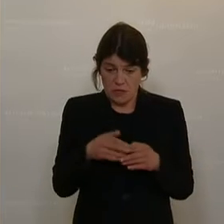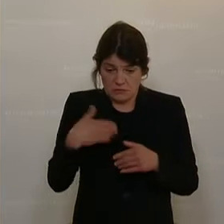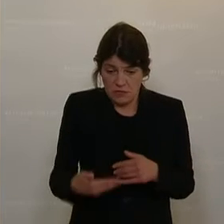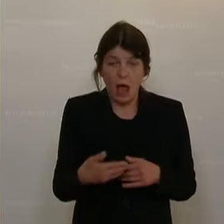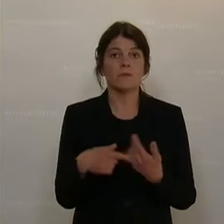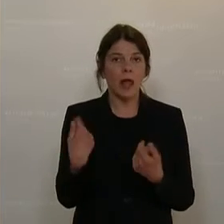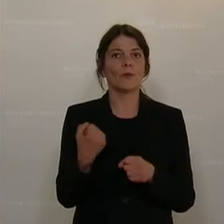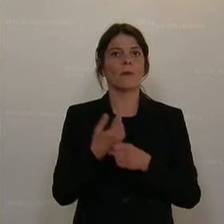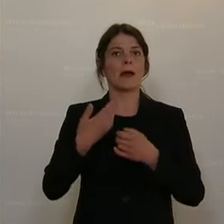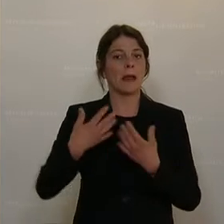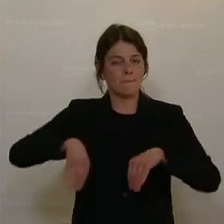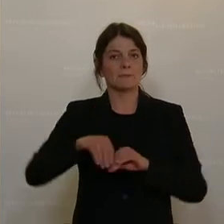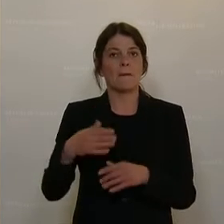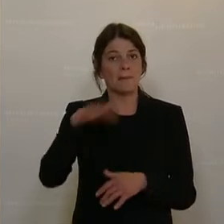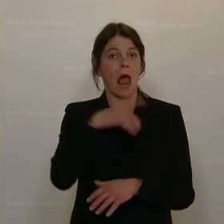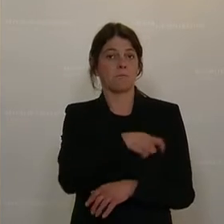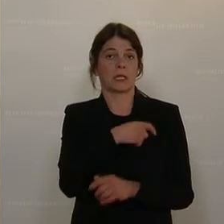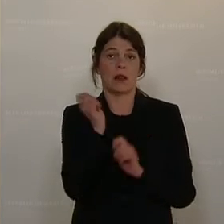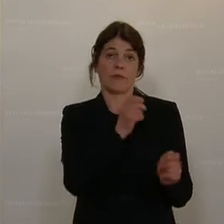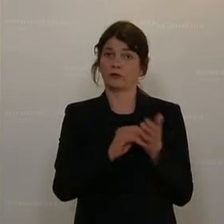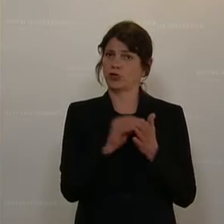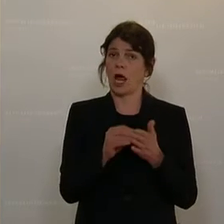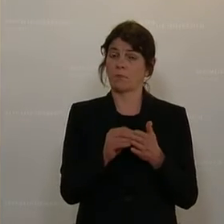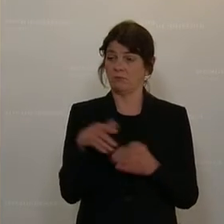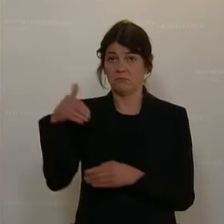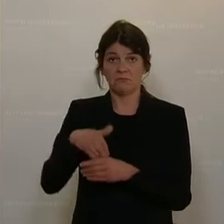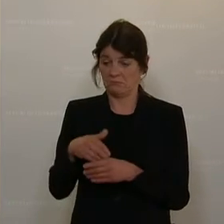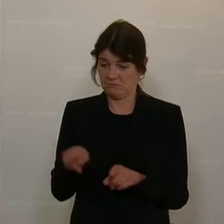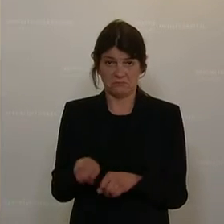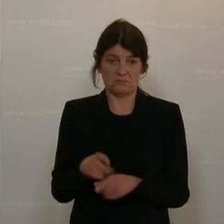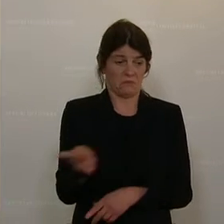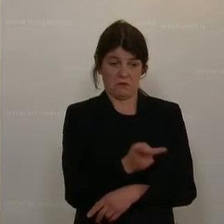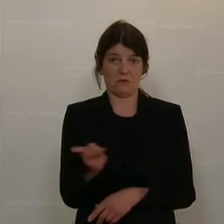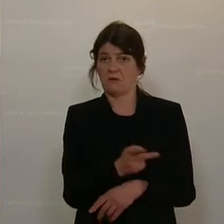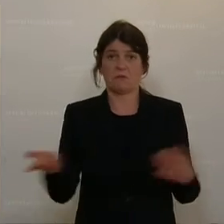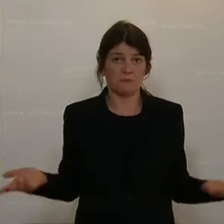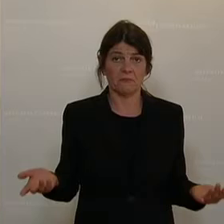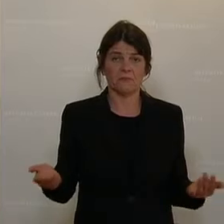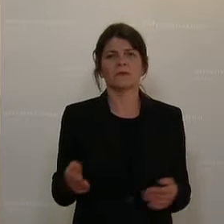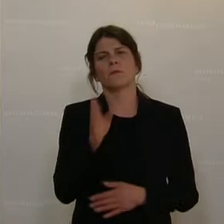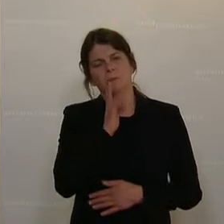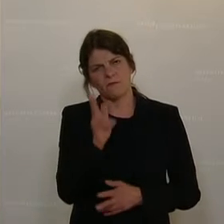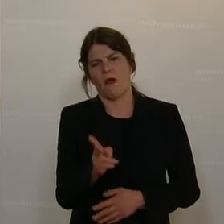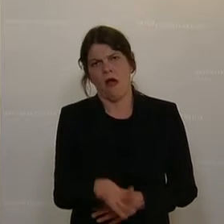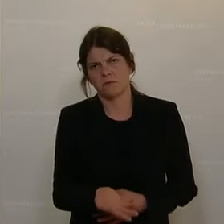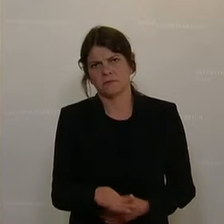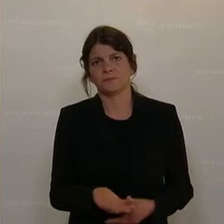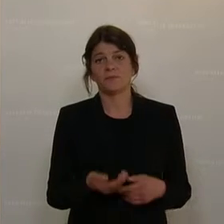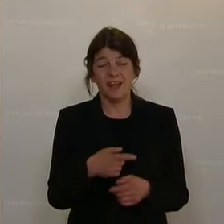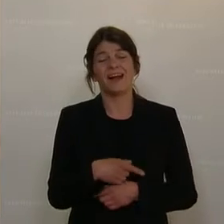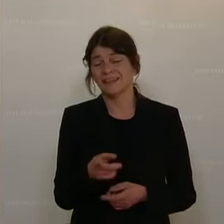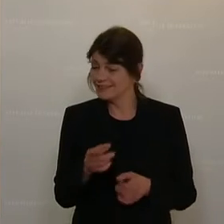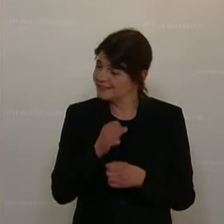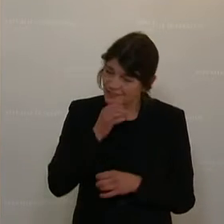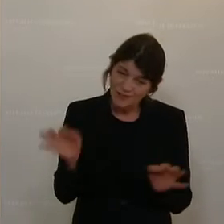einen gemeinsamen Mehrparteienantrag zu schreiben, der im Grunde genommen auf unserem basiert. Hand aufs Herz, wäre euch ein Zacken